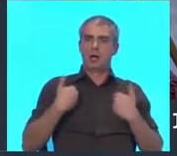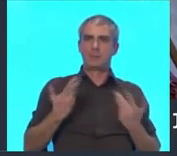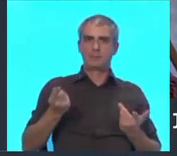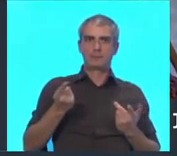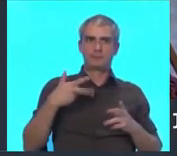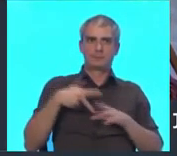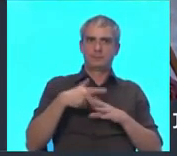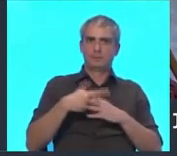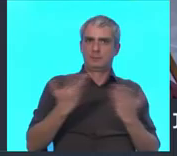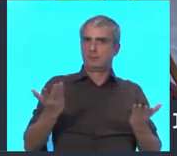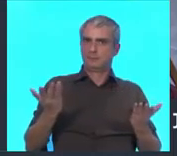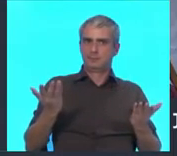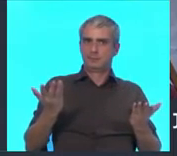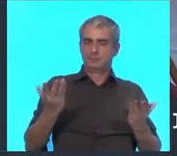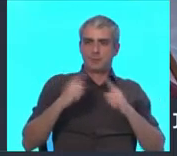לנו אותם בכל מיני